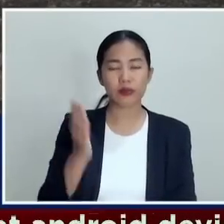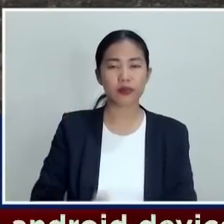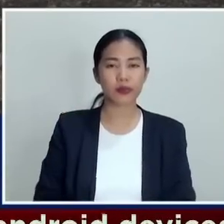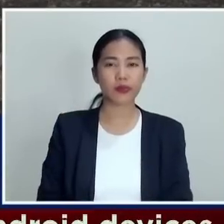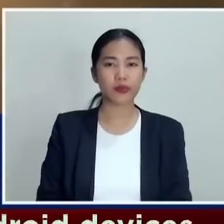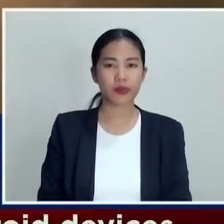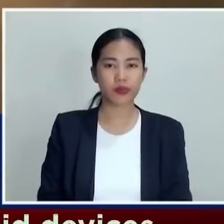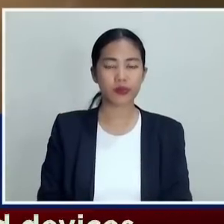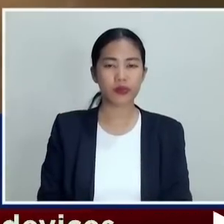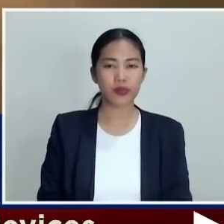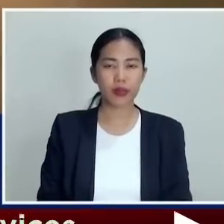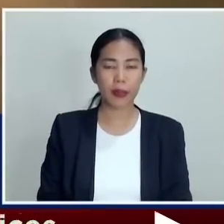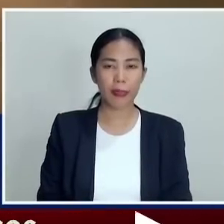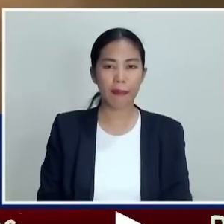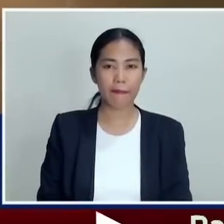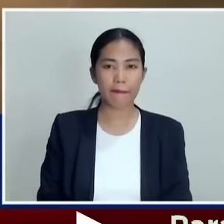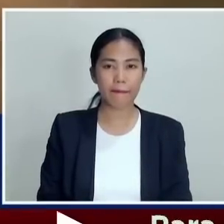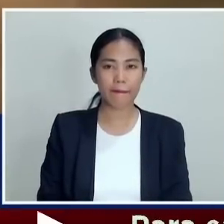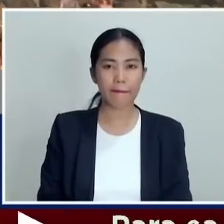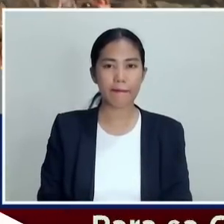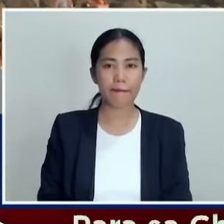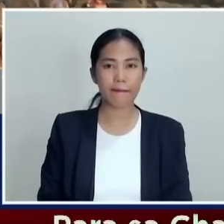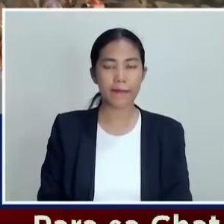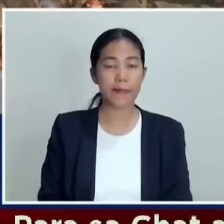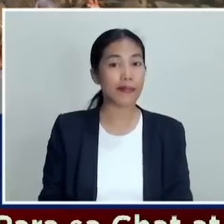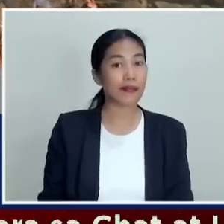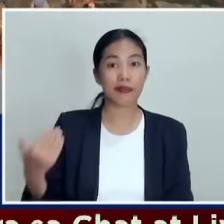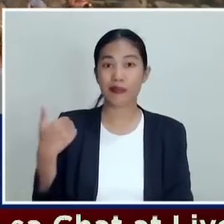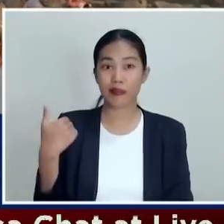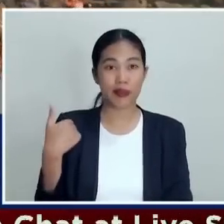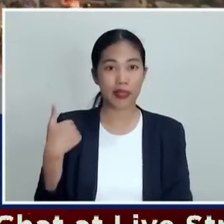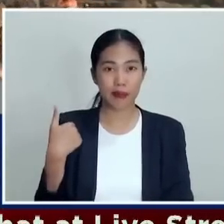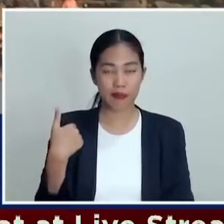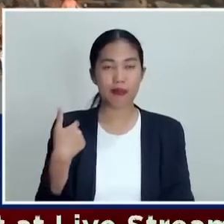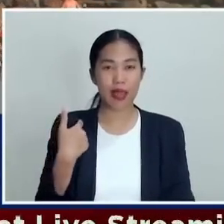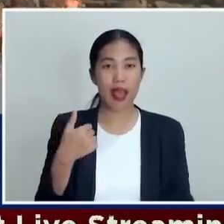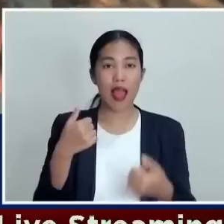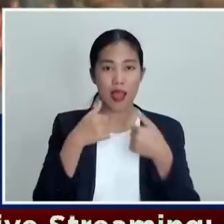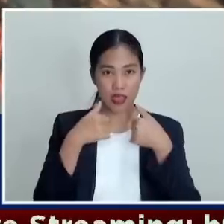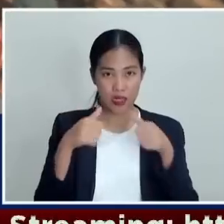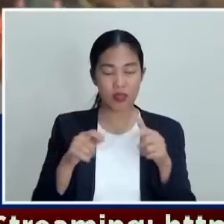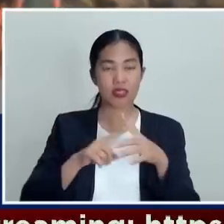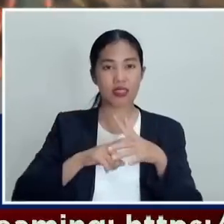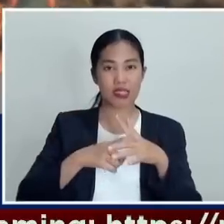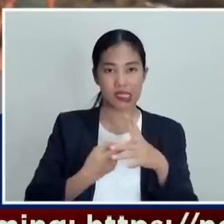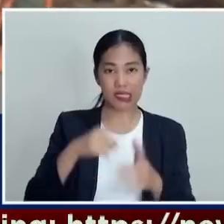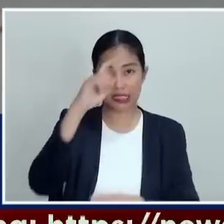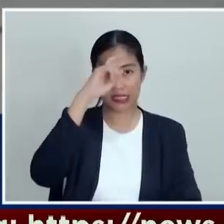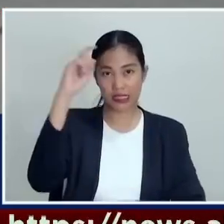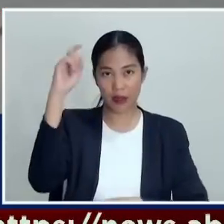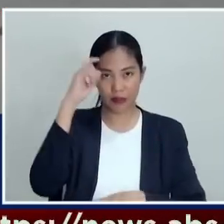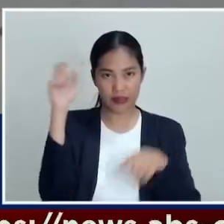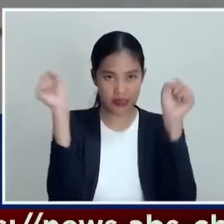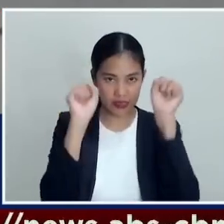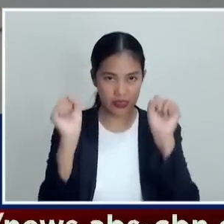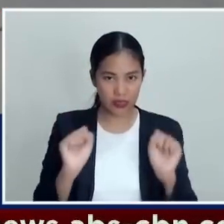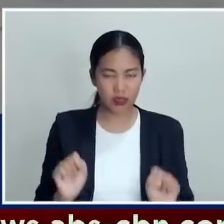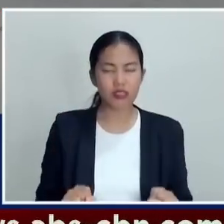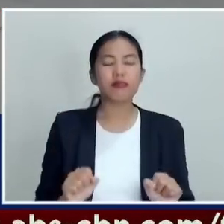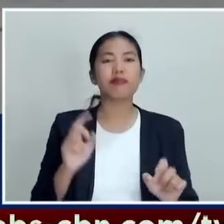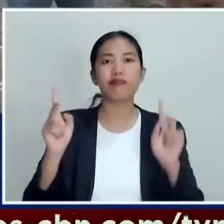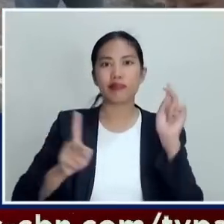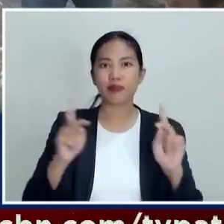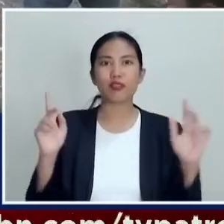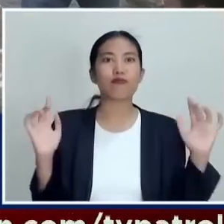Hindi pa man opisyal na dinideklara ang tag-init. Marami na ang dumagsa sa Baseco Beach sa Tondo, Maynila